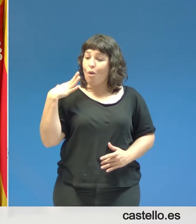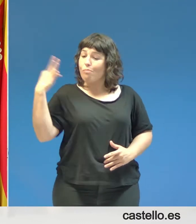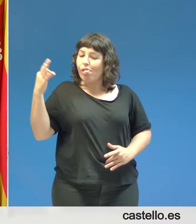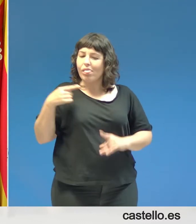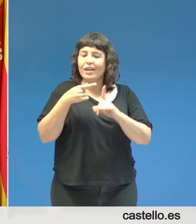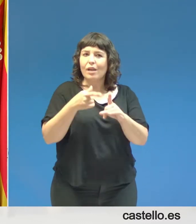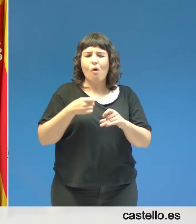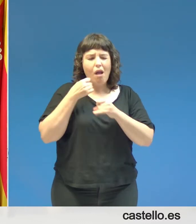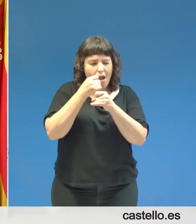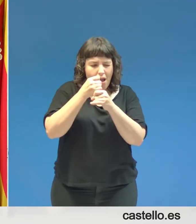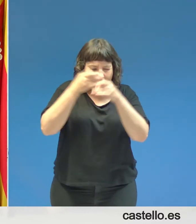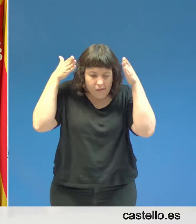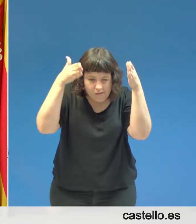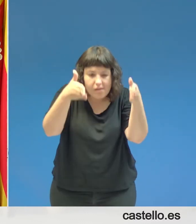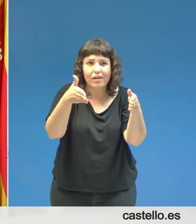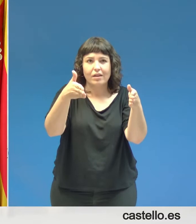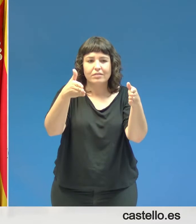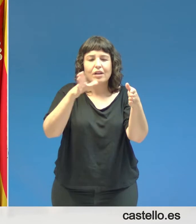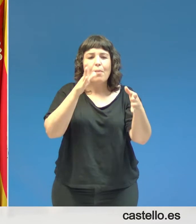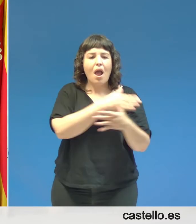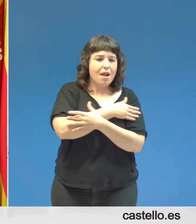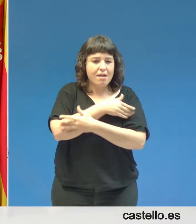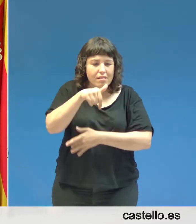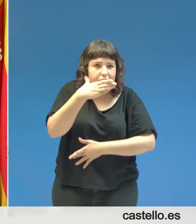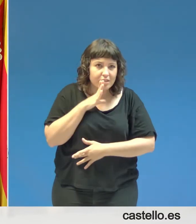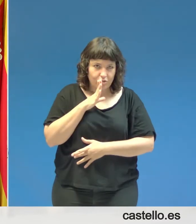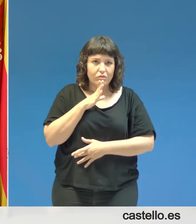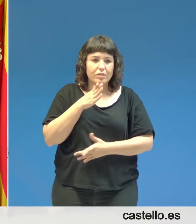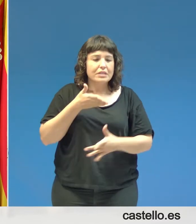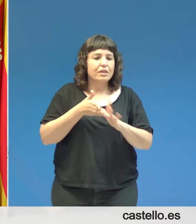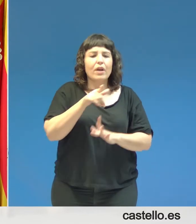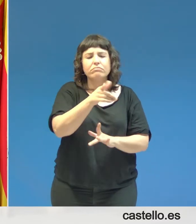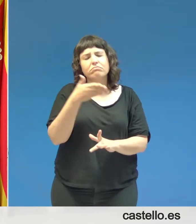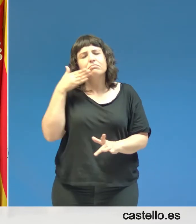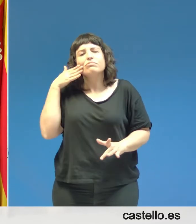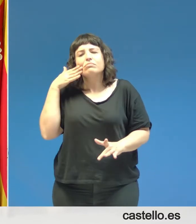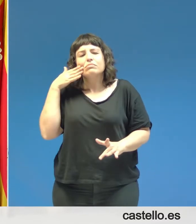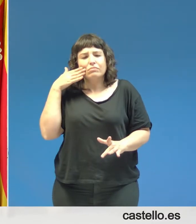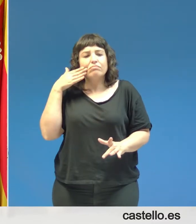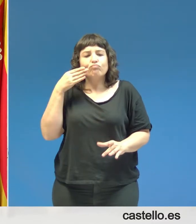per treballar, per estimar. I seràs digne, i seràs honrat.